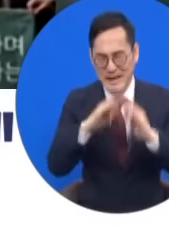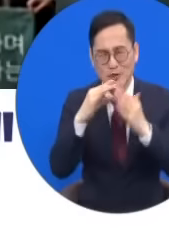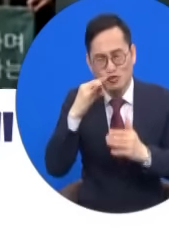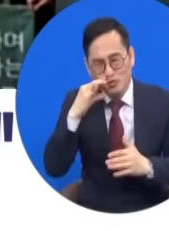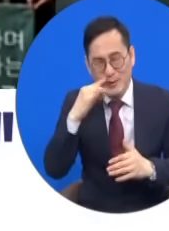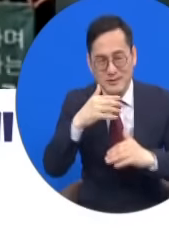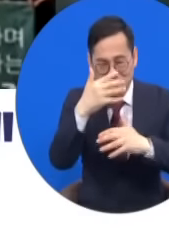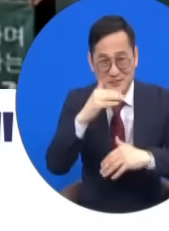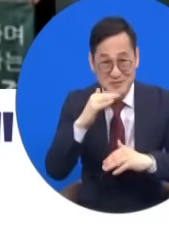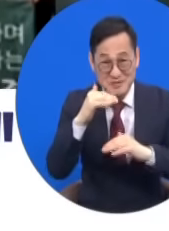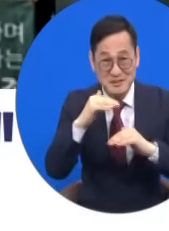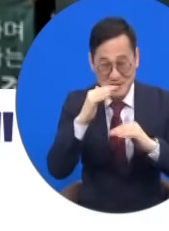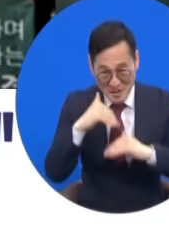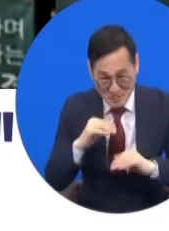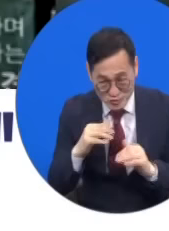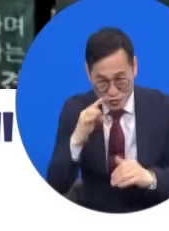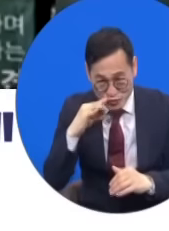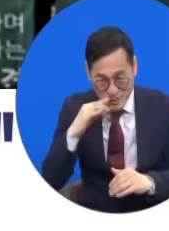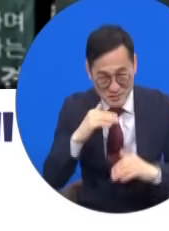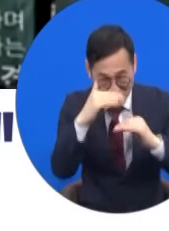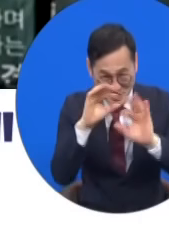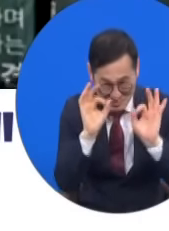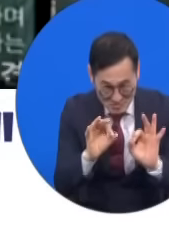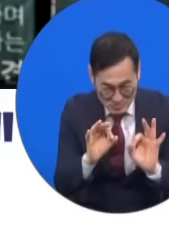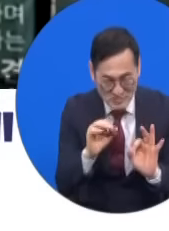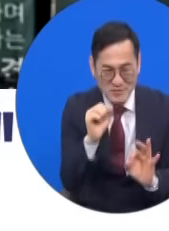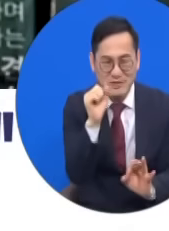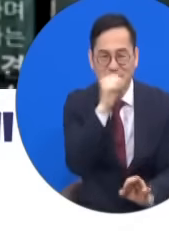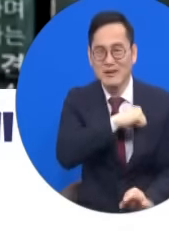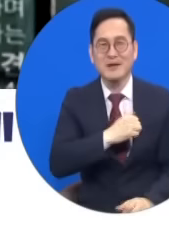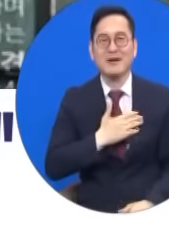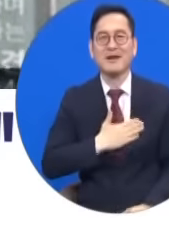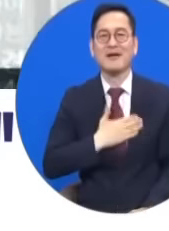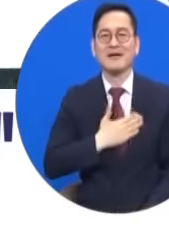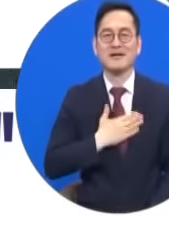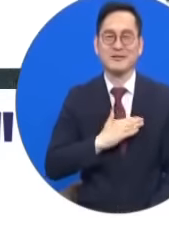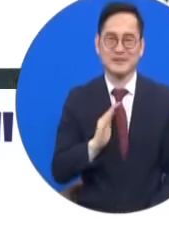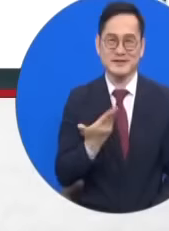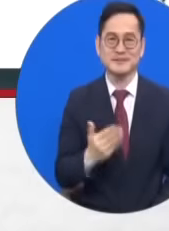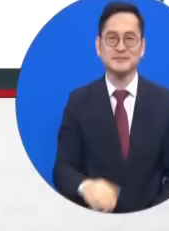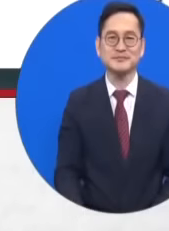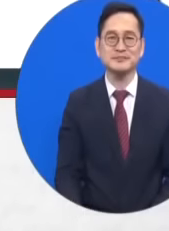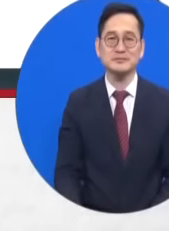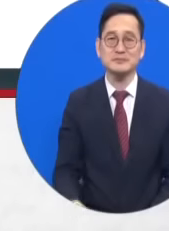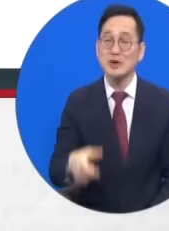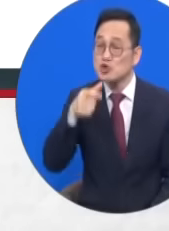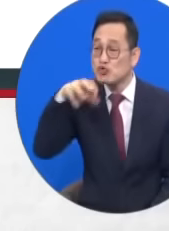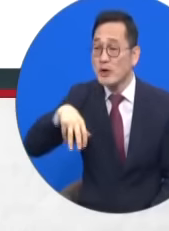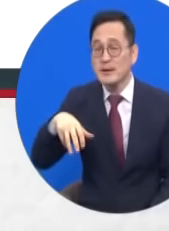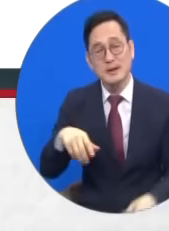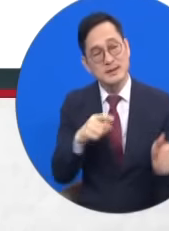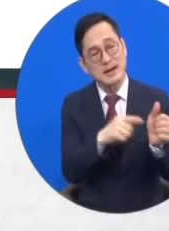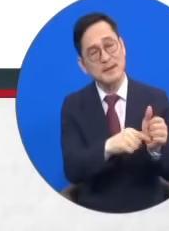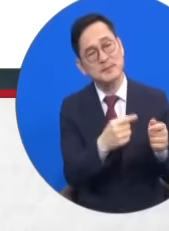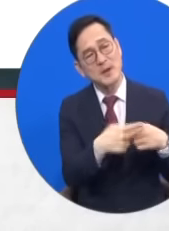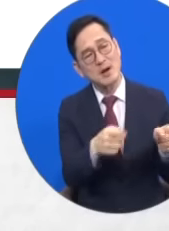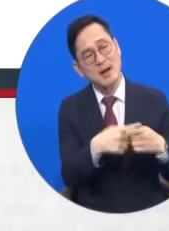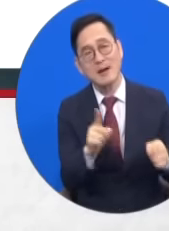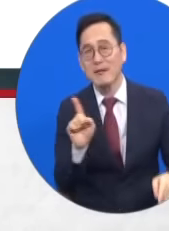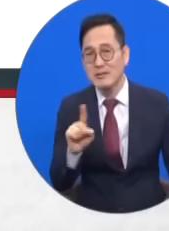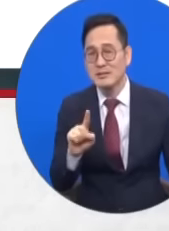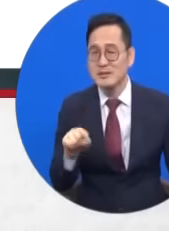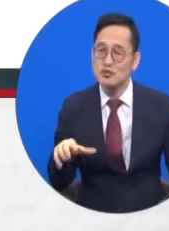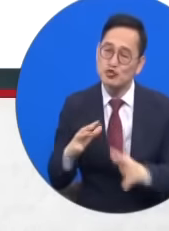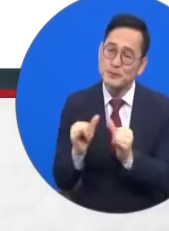풀렸는데, 아마도 수원정 유권자들이 이런 상황을 어떻게 평가할지 저는 굉장히 좀 궁금증을 가지고 좀 지켜볼 수밖에 없는